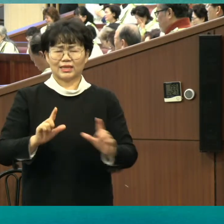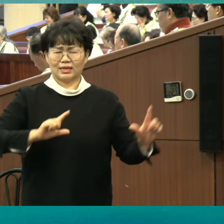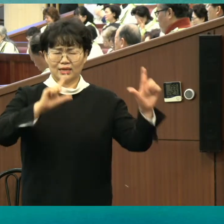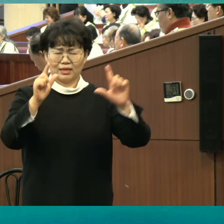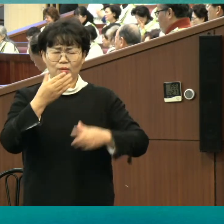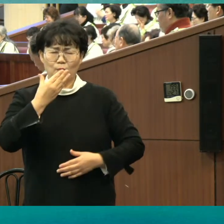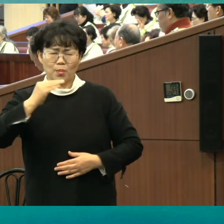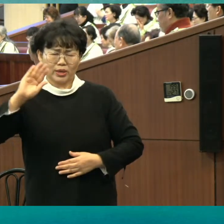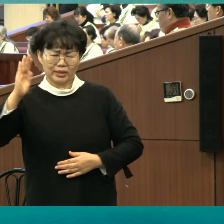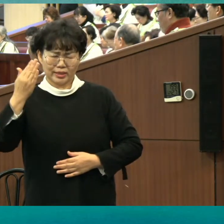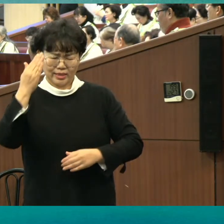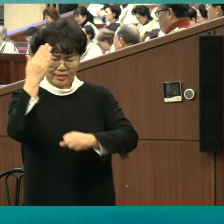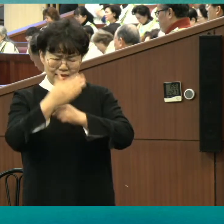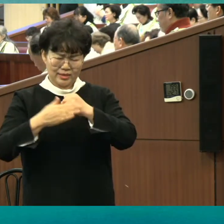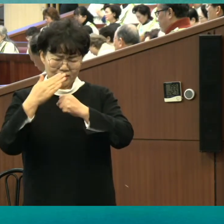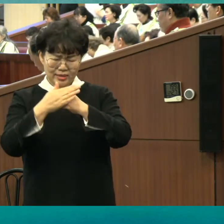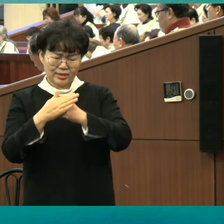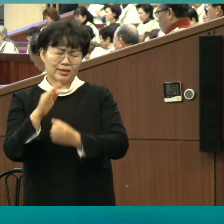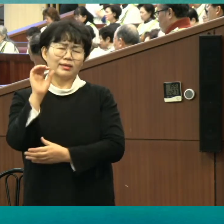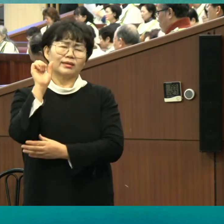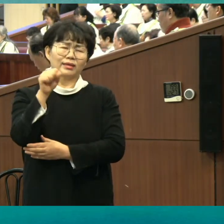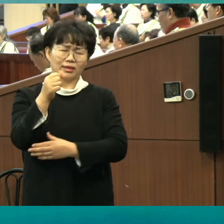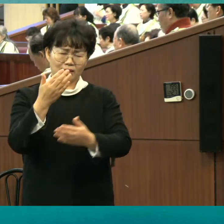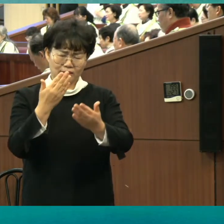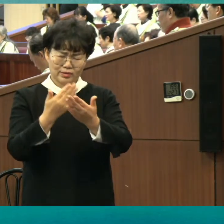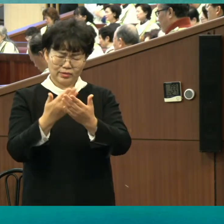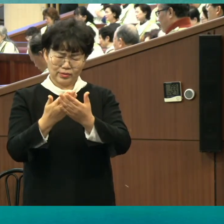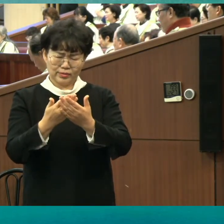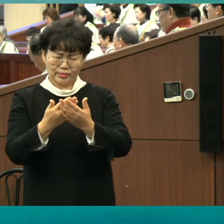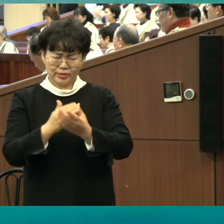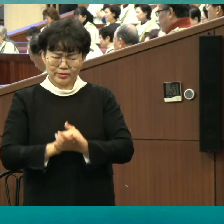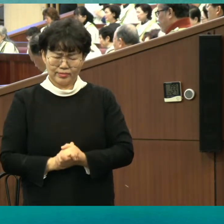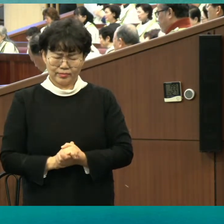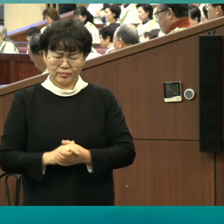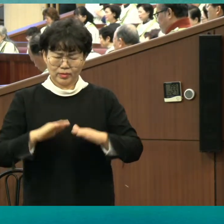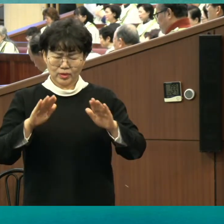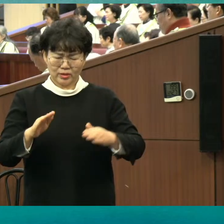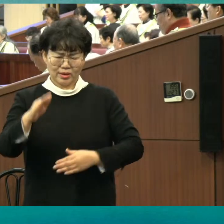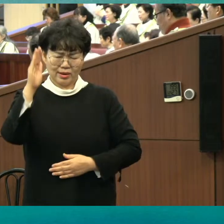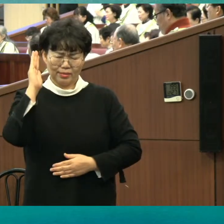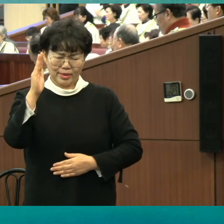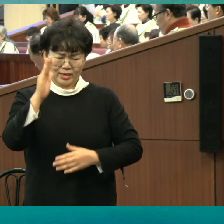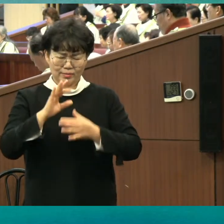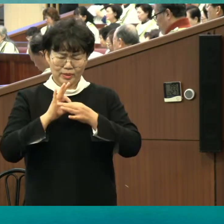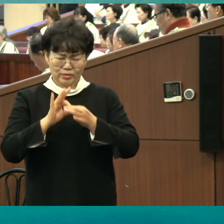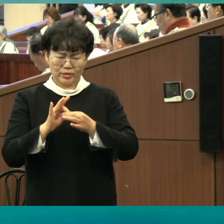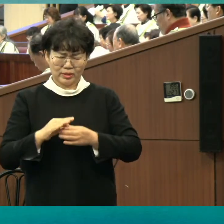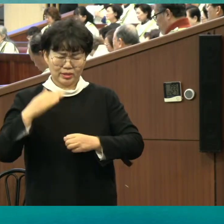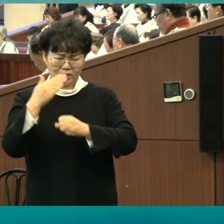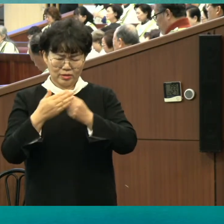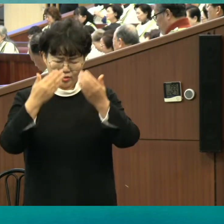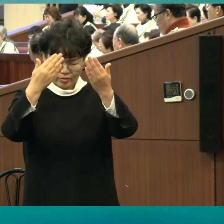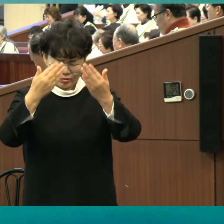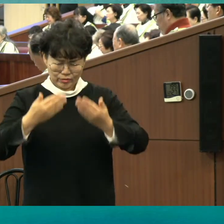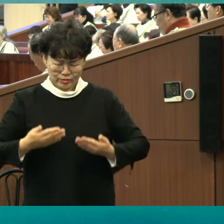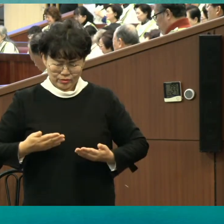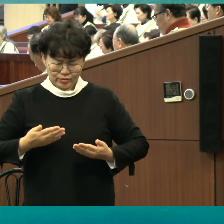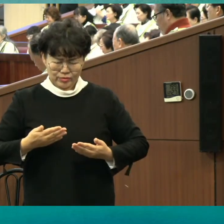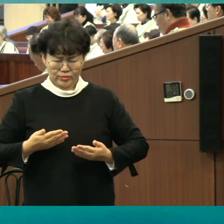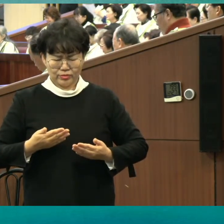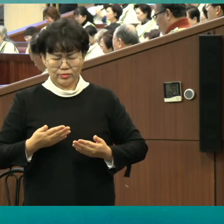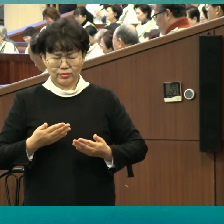복된 은혜를 허락하여 주시기를 원하옵고 오늘 또 말씀을 통하여 우리에게 은혜를 주시며